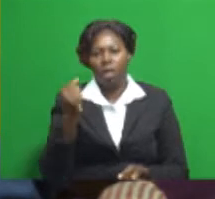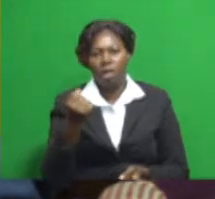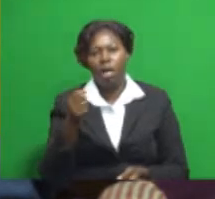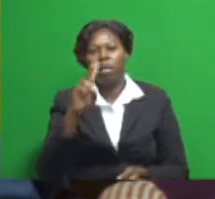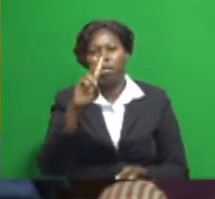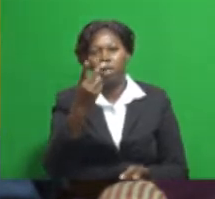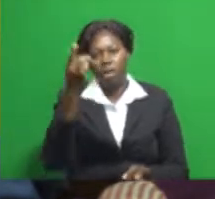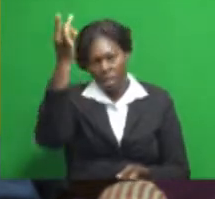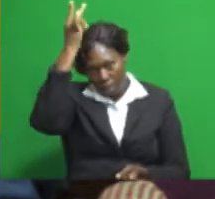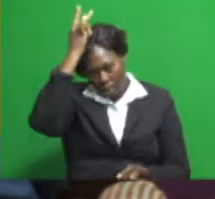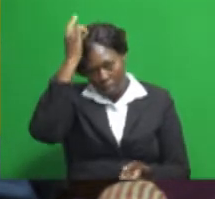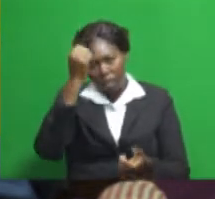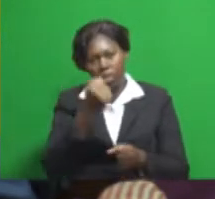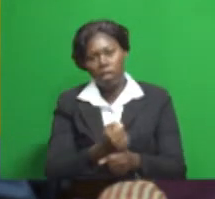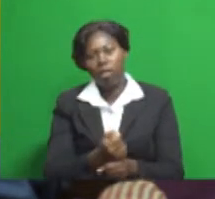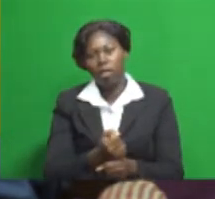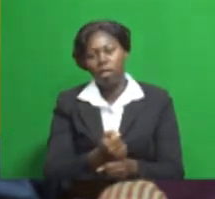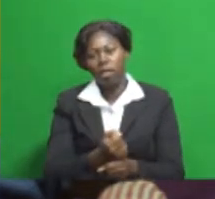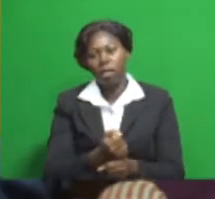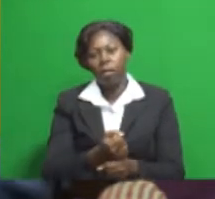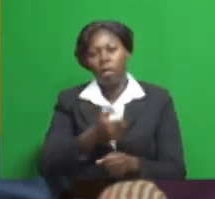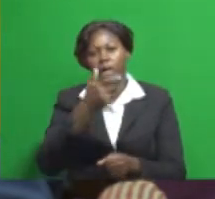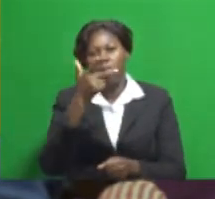18 kubva pa verse ya 28